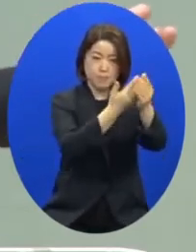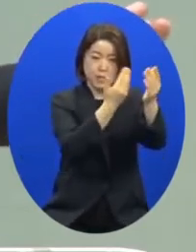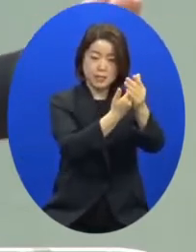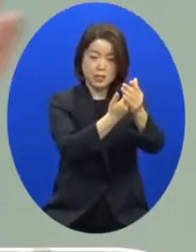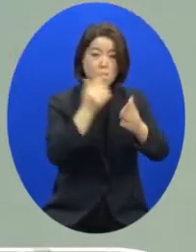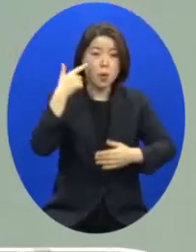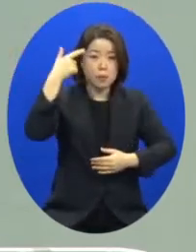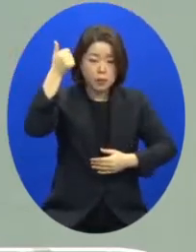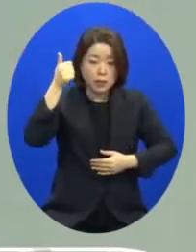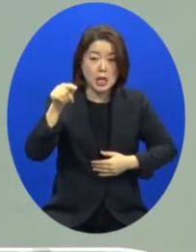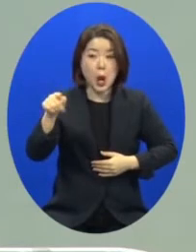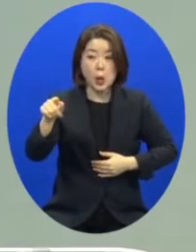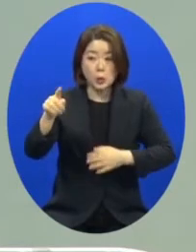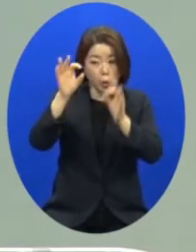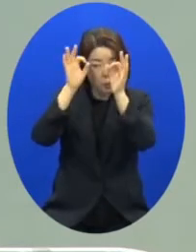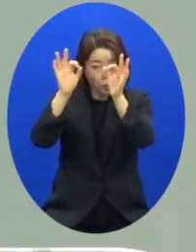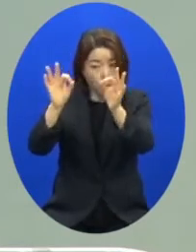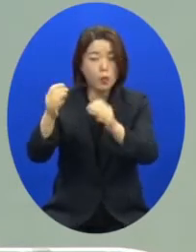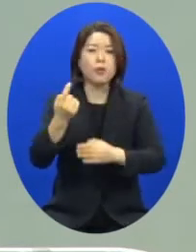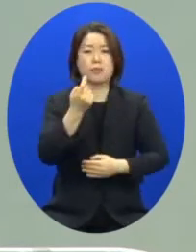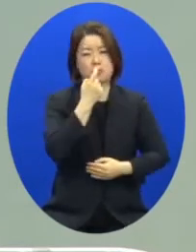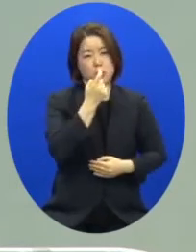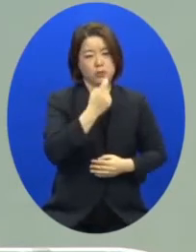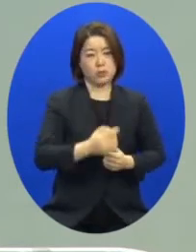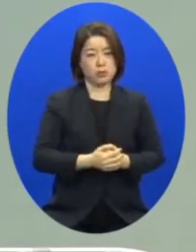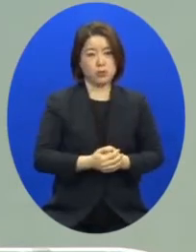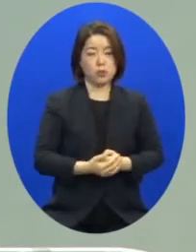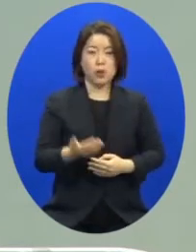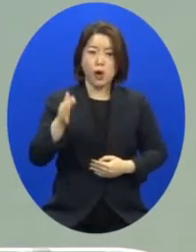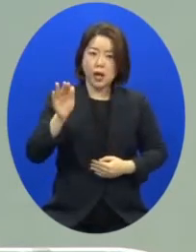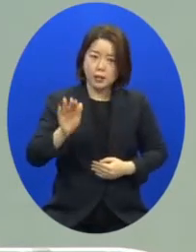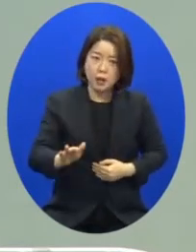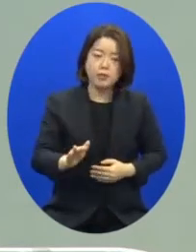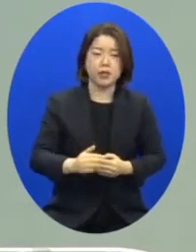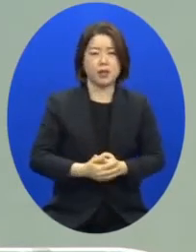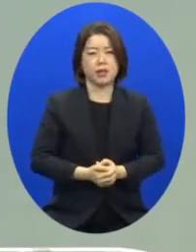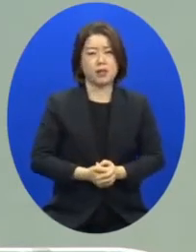분들을 보고 목회를 배웠어요 그렇게